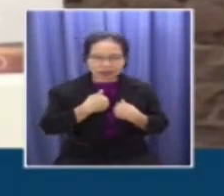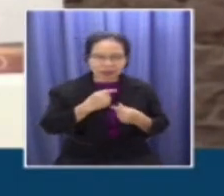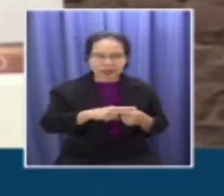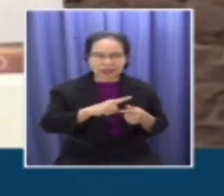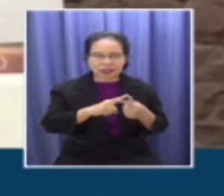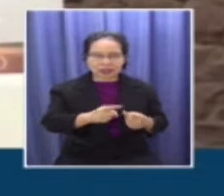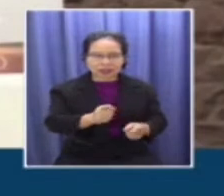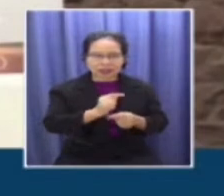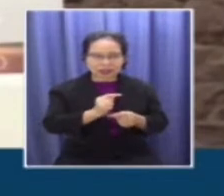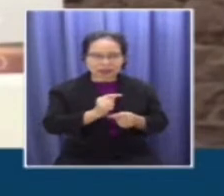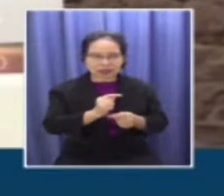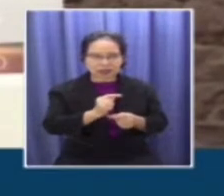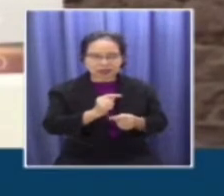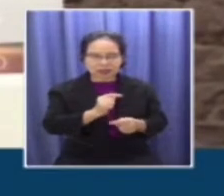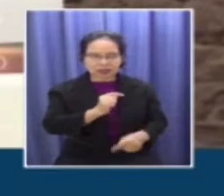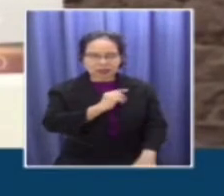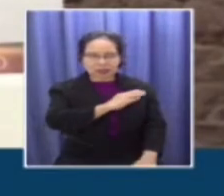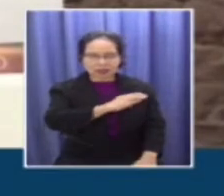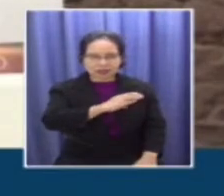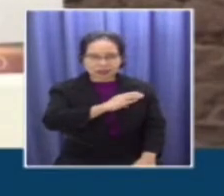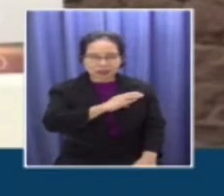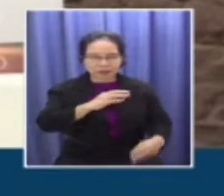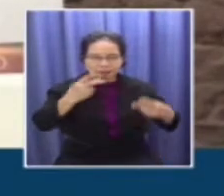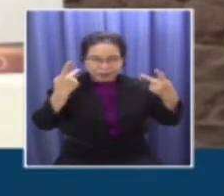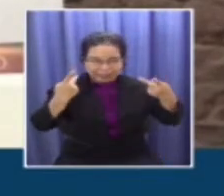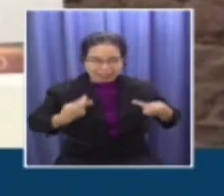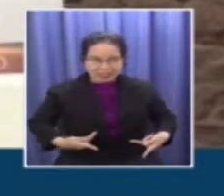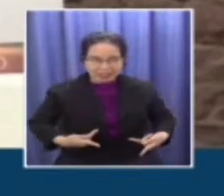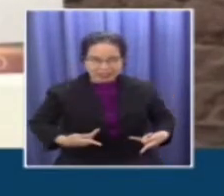mu menya efreme maame nkyɛn